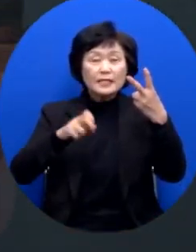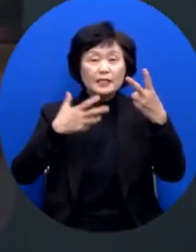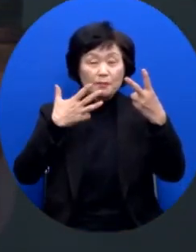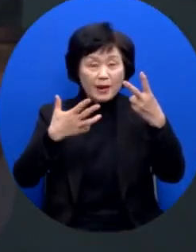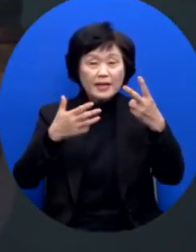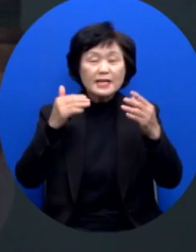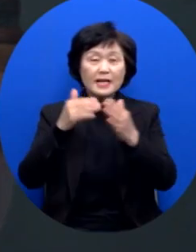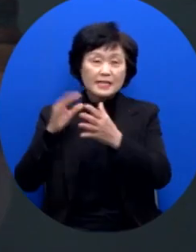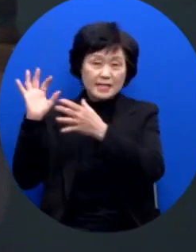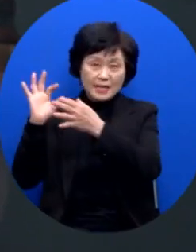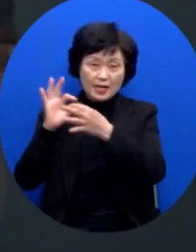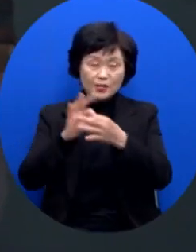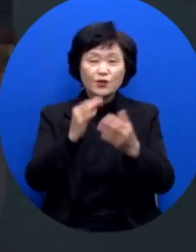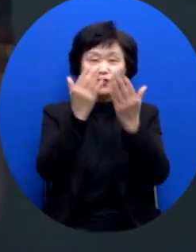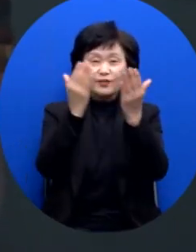CTS 뉴스 송은주입니다